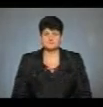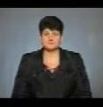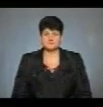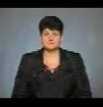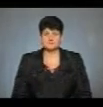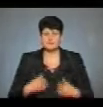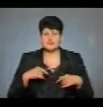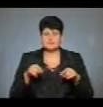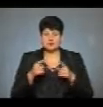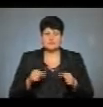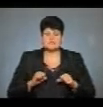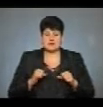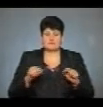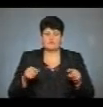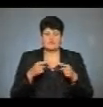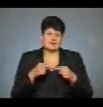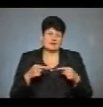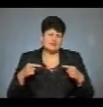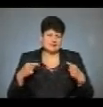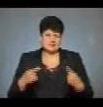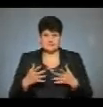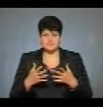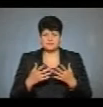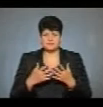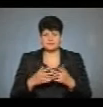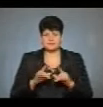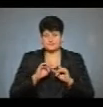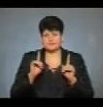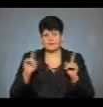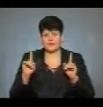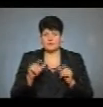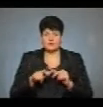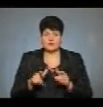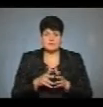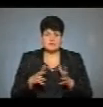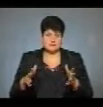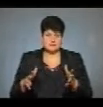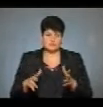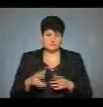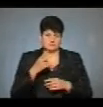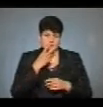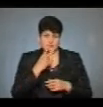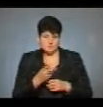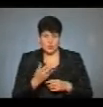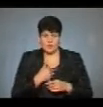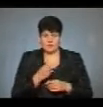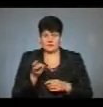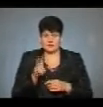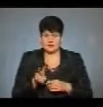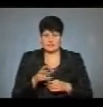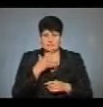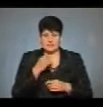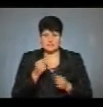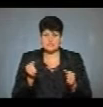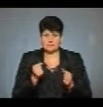Ми стараємося створювати різноманітні інфоприводи, такі, щоб люди максимально поширювали їх і хотіли прийти відповідно на файне зимове